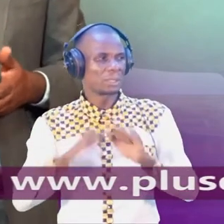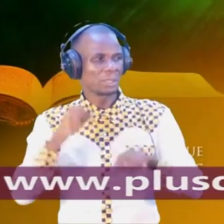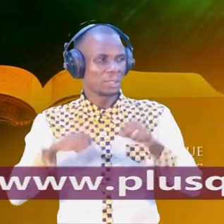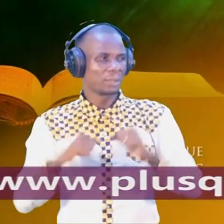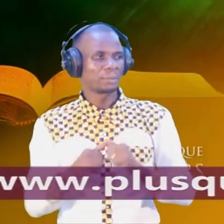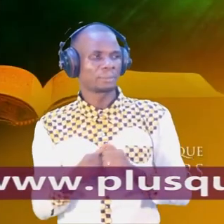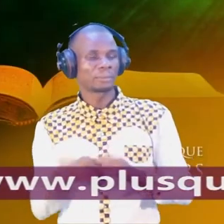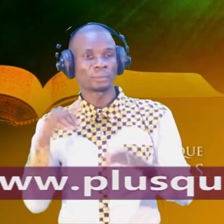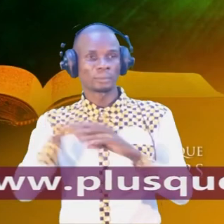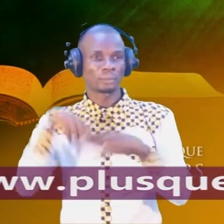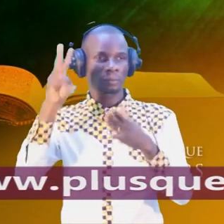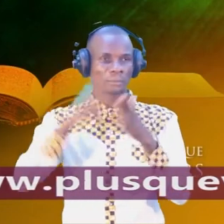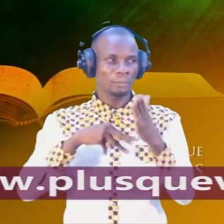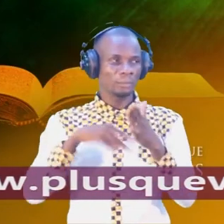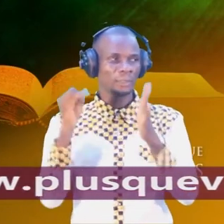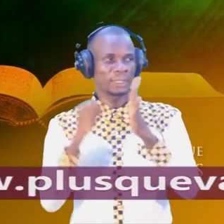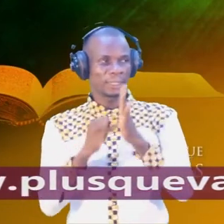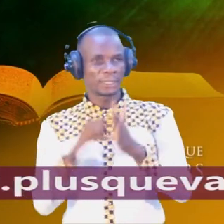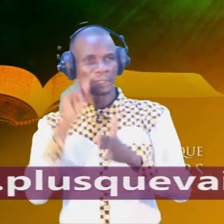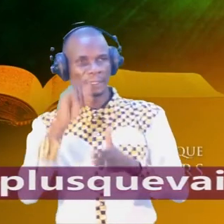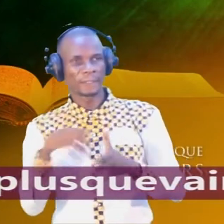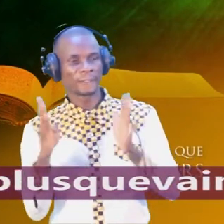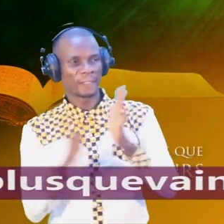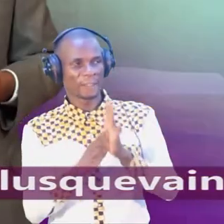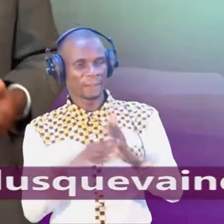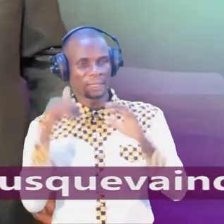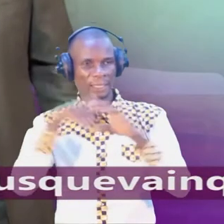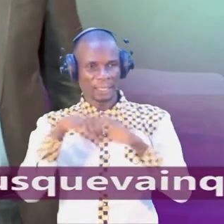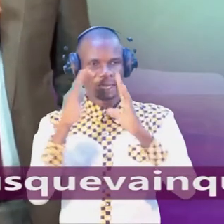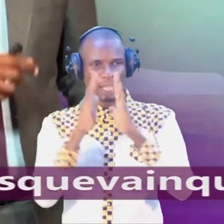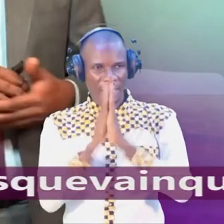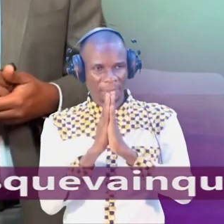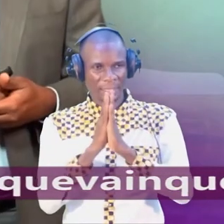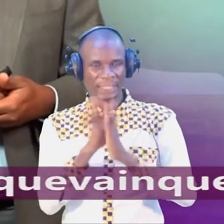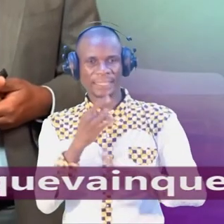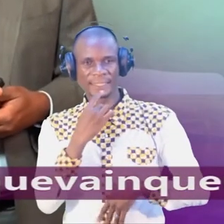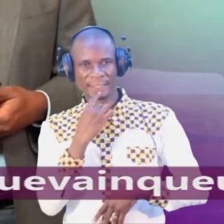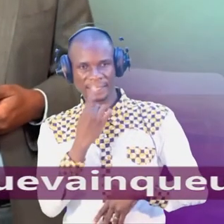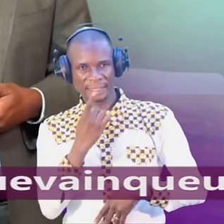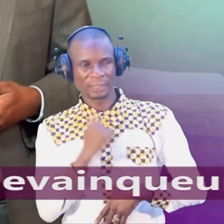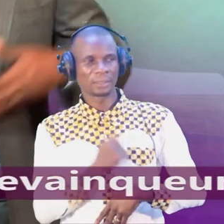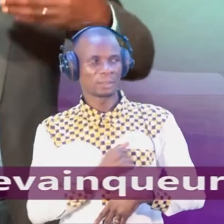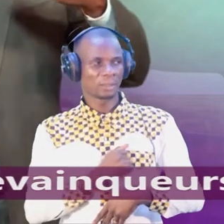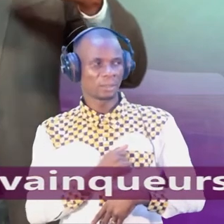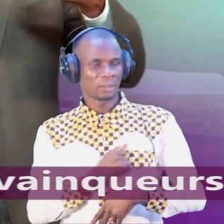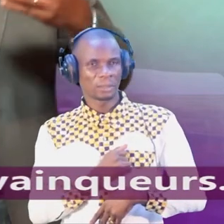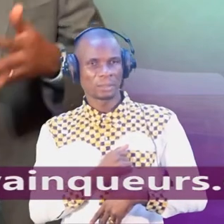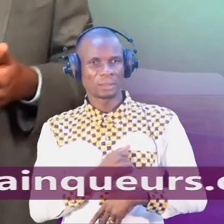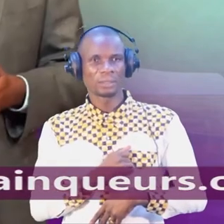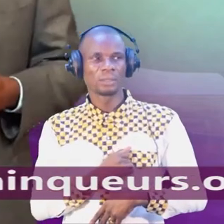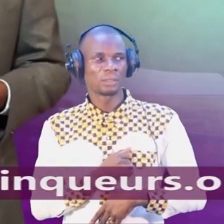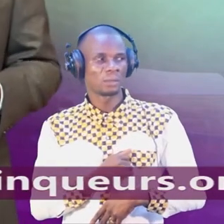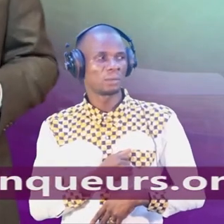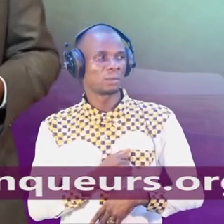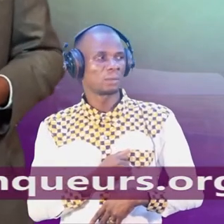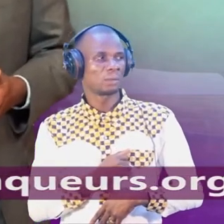Zaburi 111 fungu la 9 nasema jina lake ni takatifu na la kuogopwa. Na katika ombi